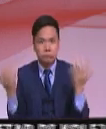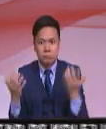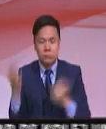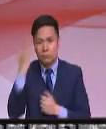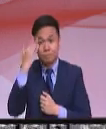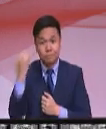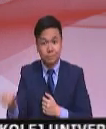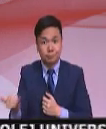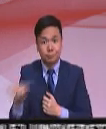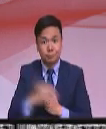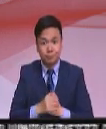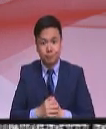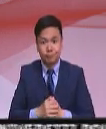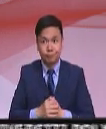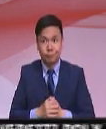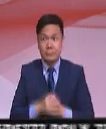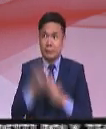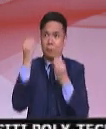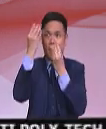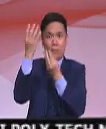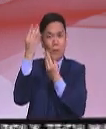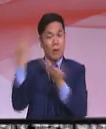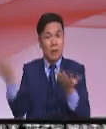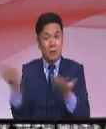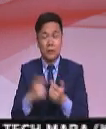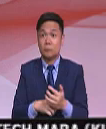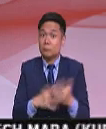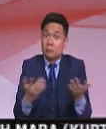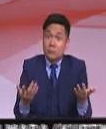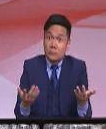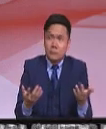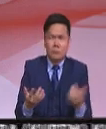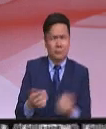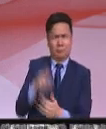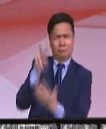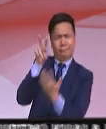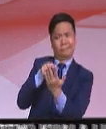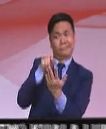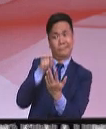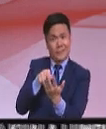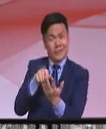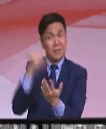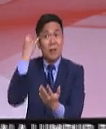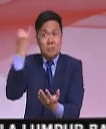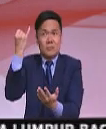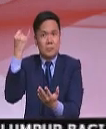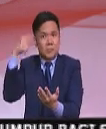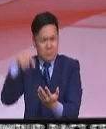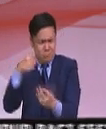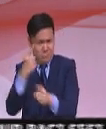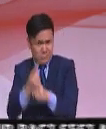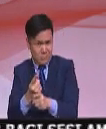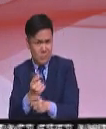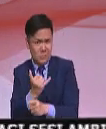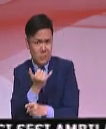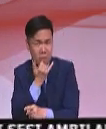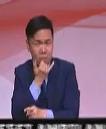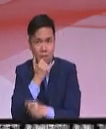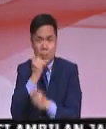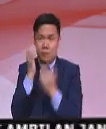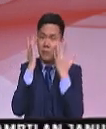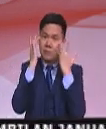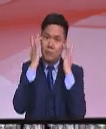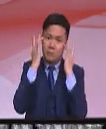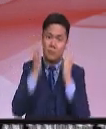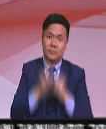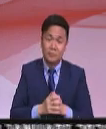kecelaruan maklumat dalam konteks sama ada perkara atau ideologi yang diperkatakan itu benar atau salah dan